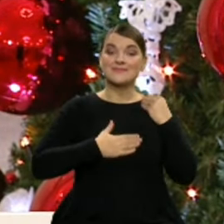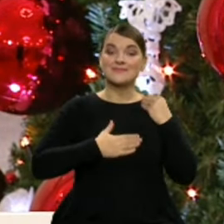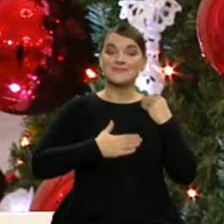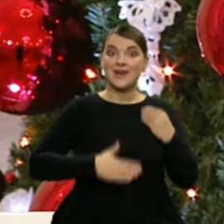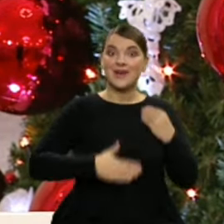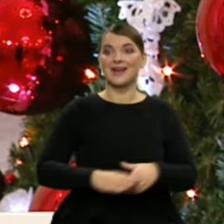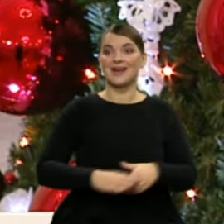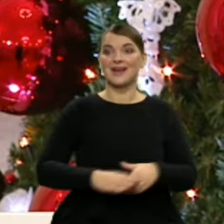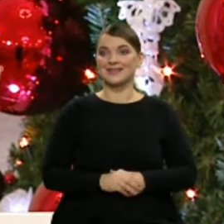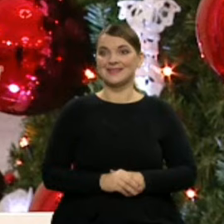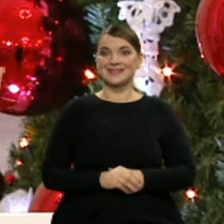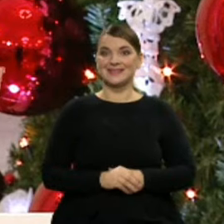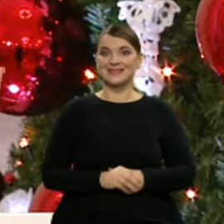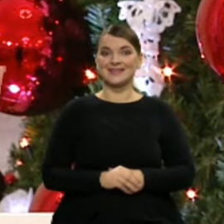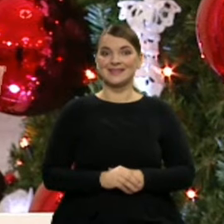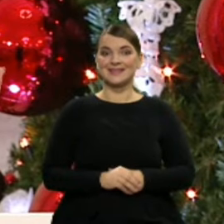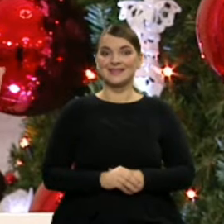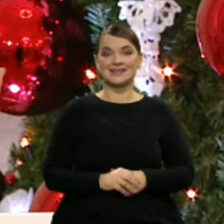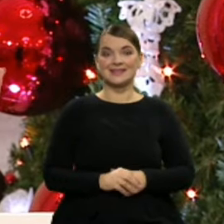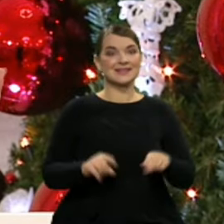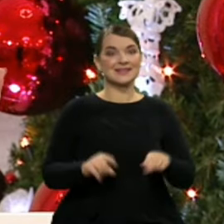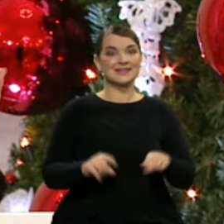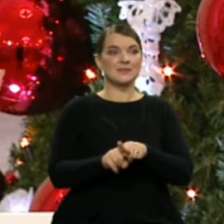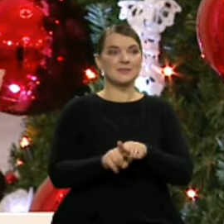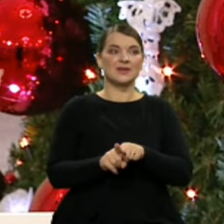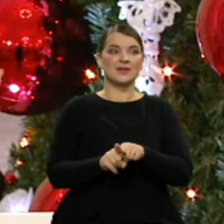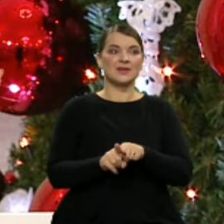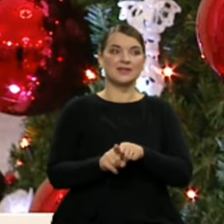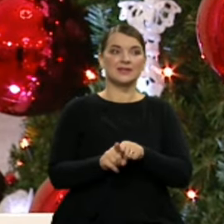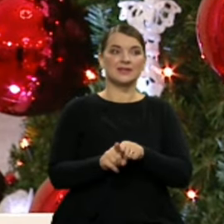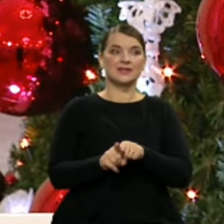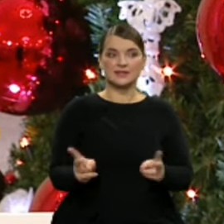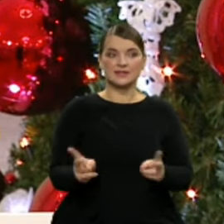tokį išsipildymą turim, džiugina savo